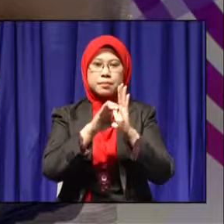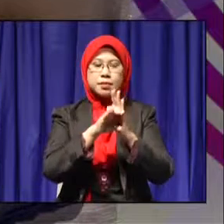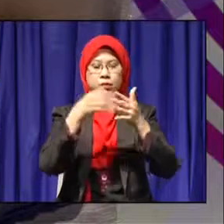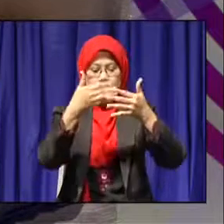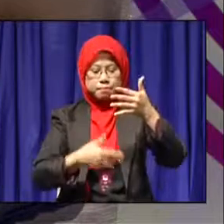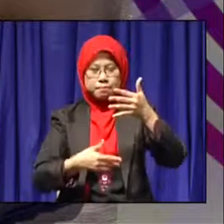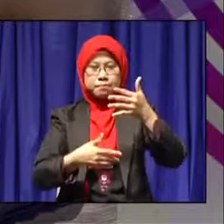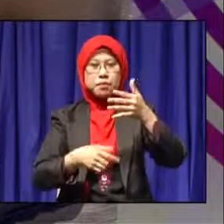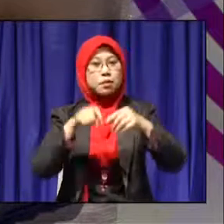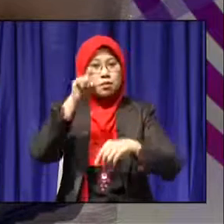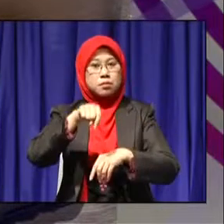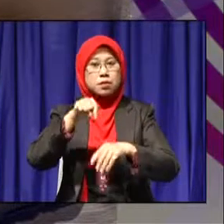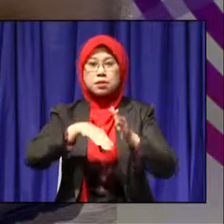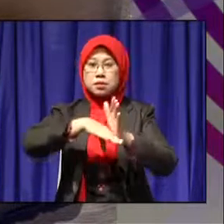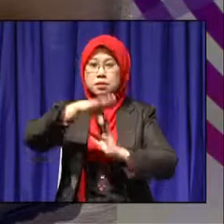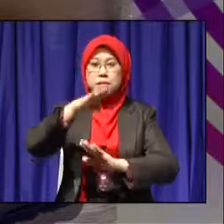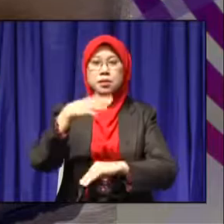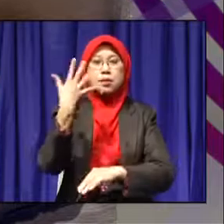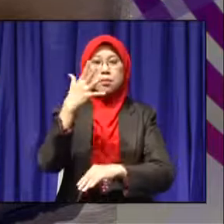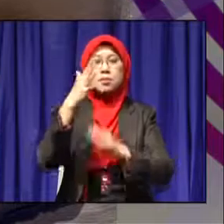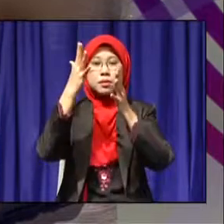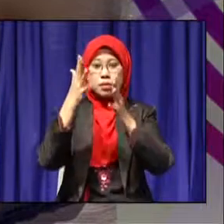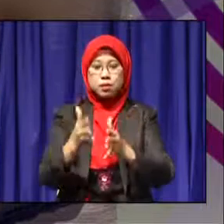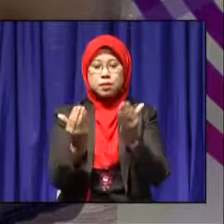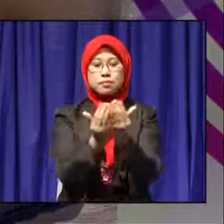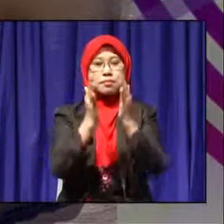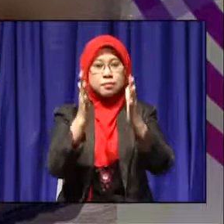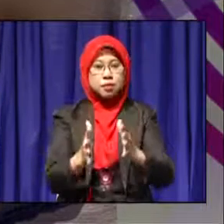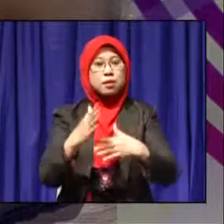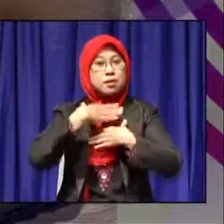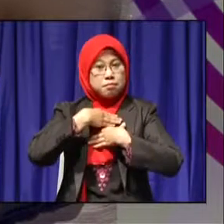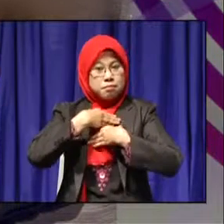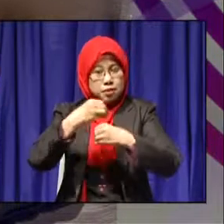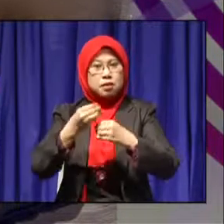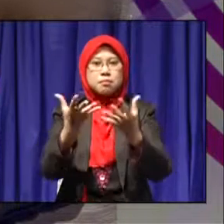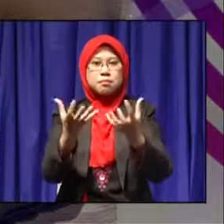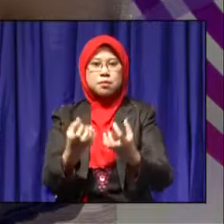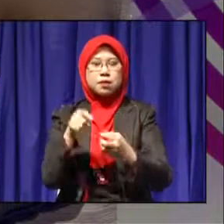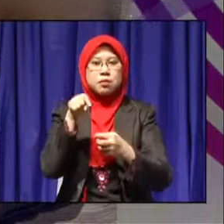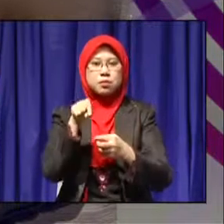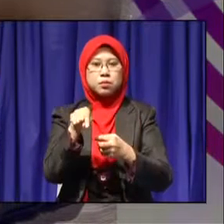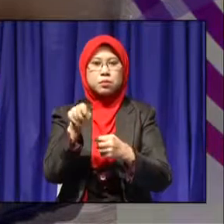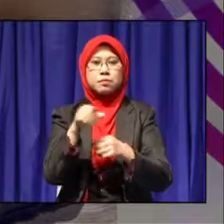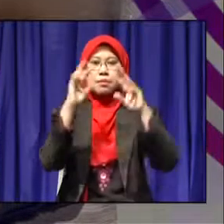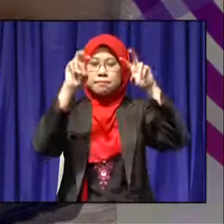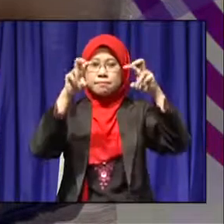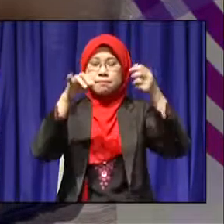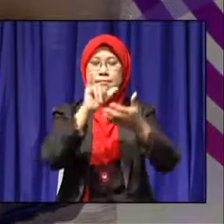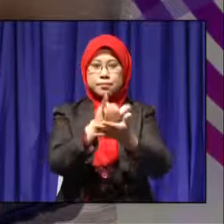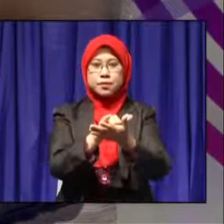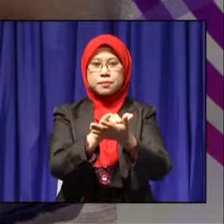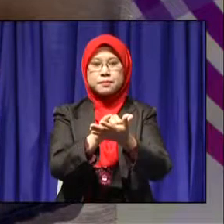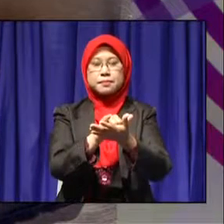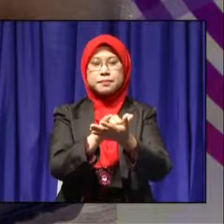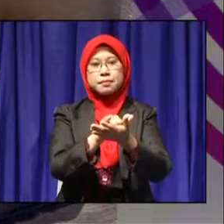mestilah melebihi 15 orang murid yang berminat untuk mengambil mata pelajaran tersebut